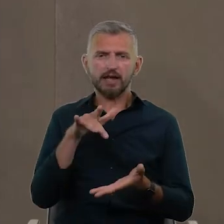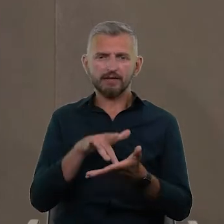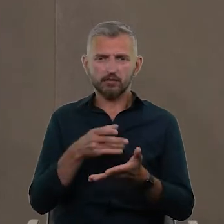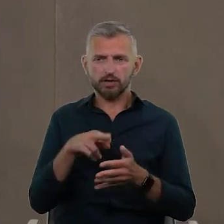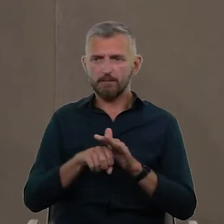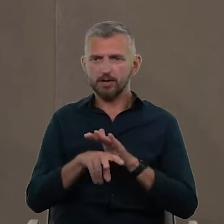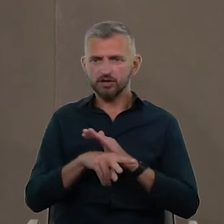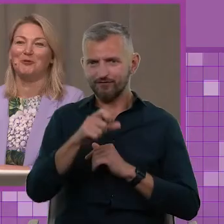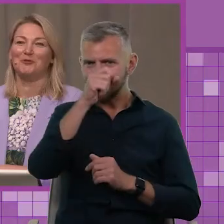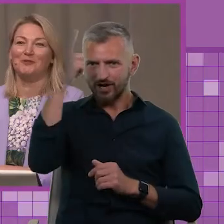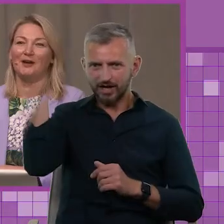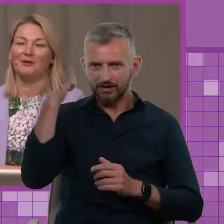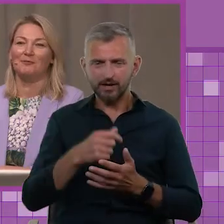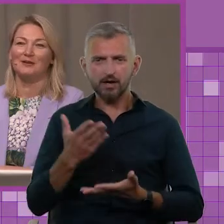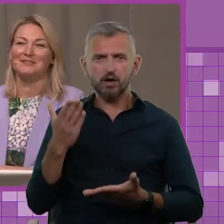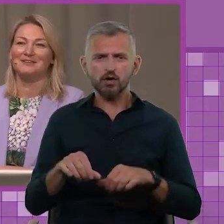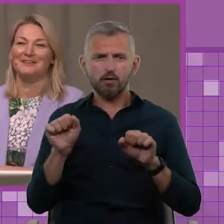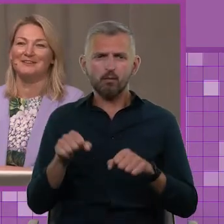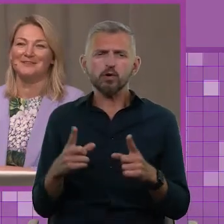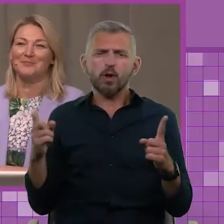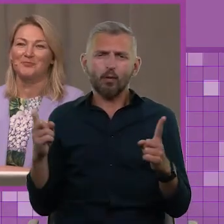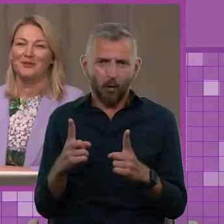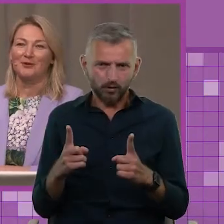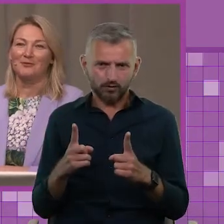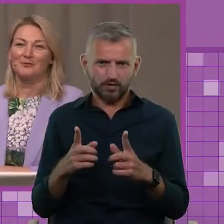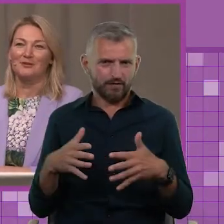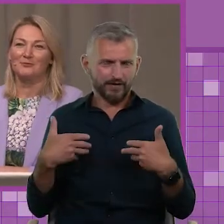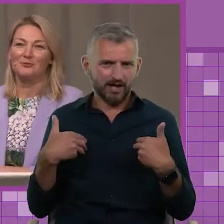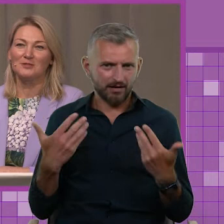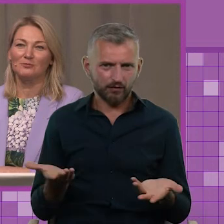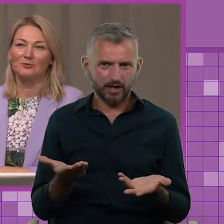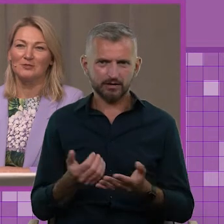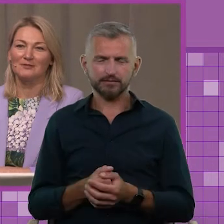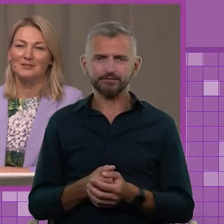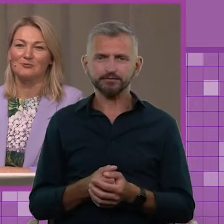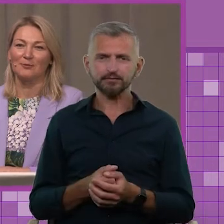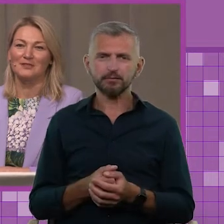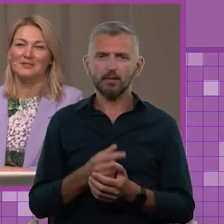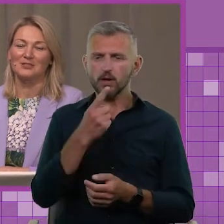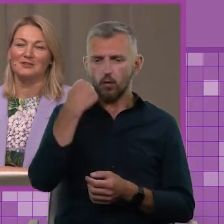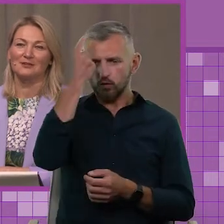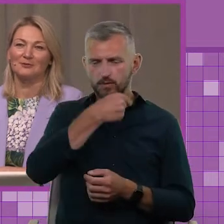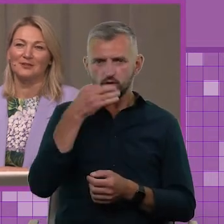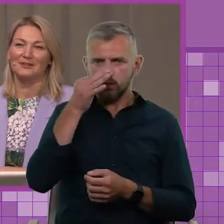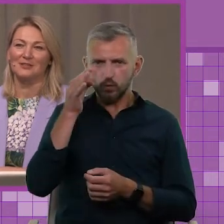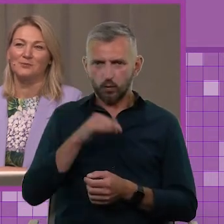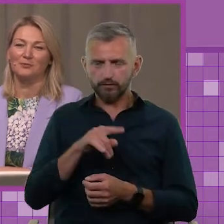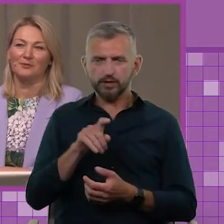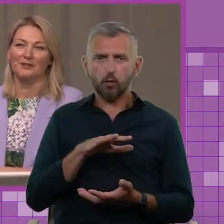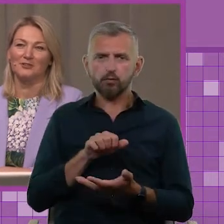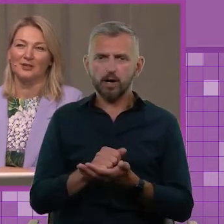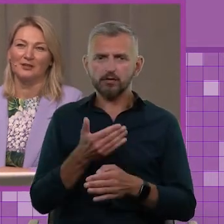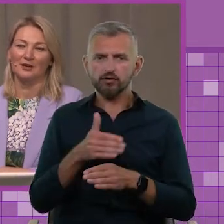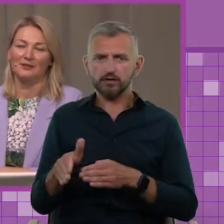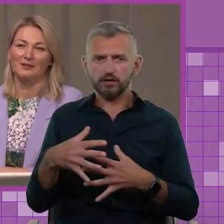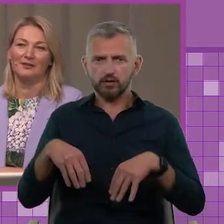Чехії. І якщо можна, коротко вітаємо вас. На особистому досвіді з окупації частини